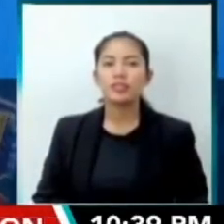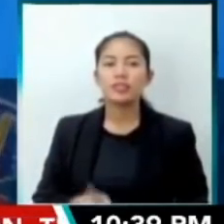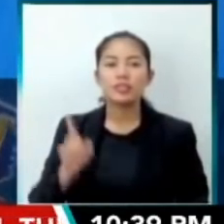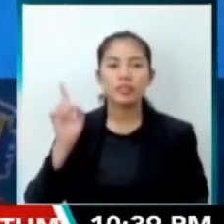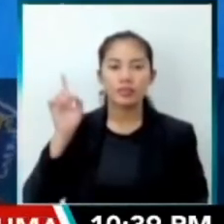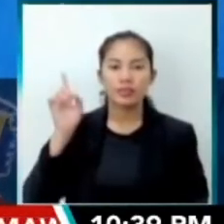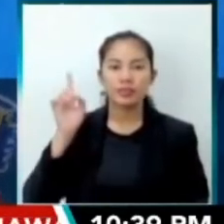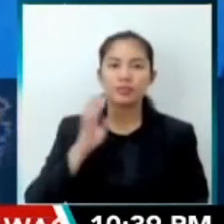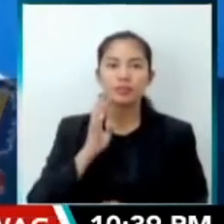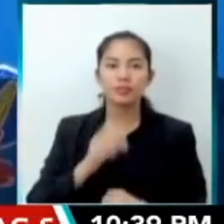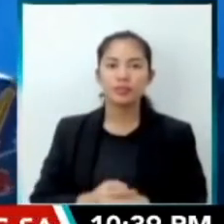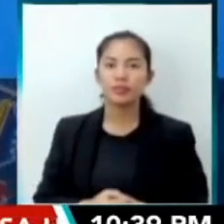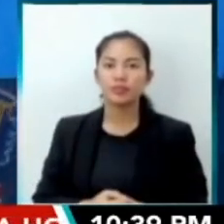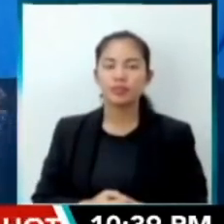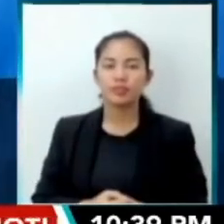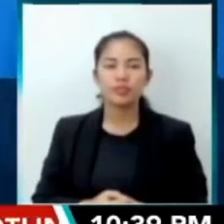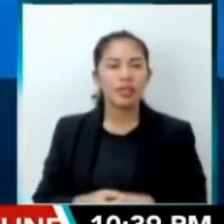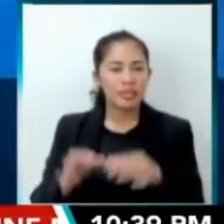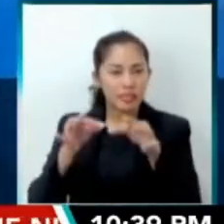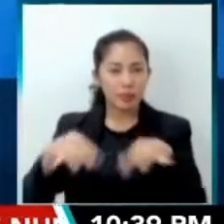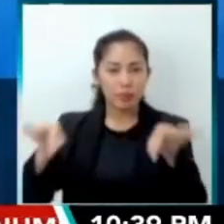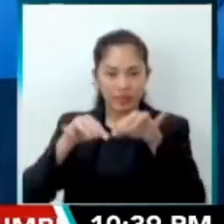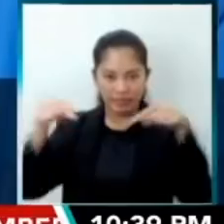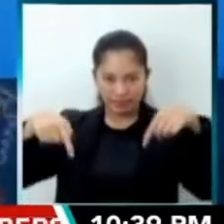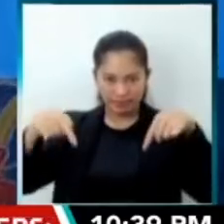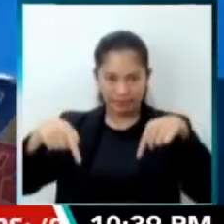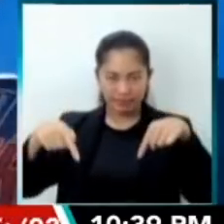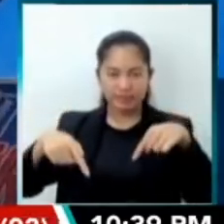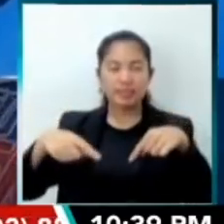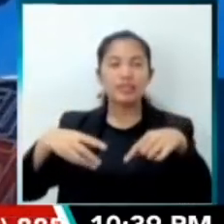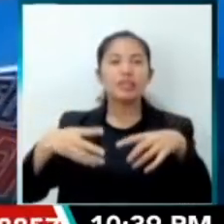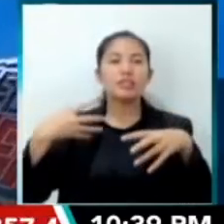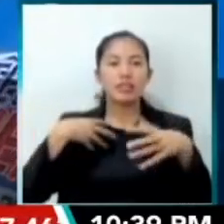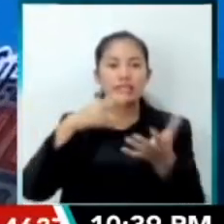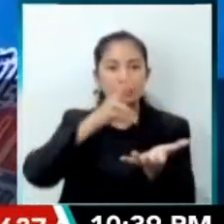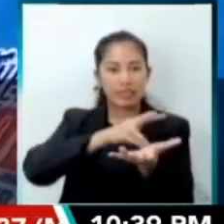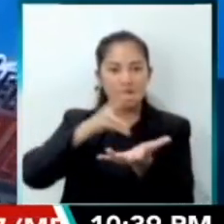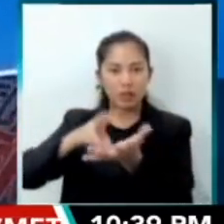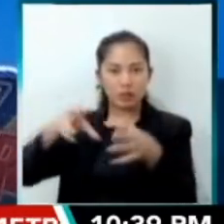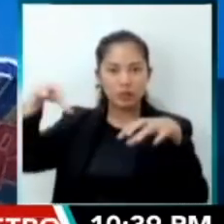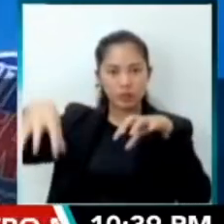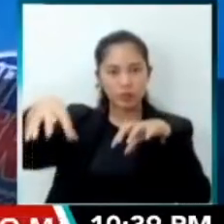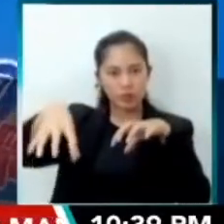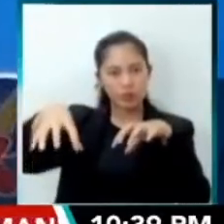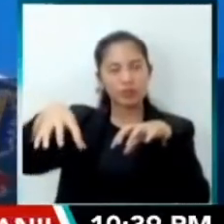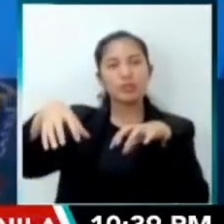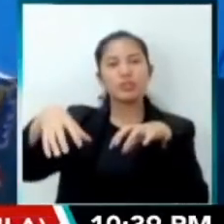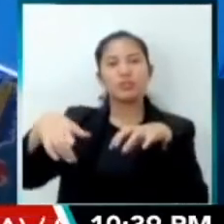Kaya mahalaga ito. Kapit-bahay pa ito nung probinsya ni Senator Lacson.